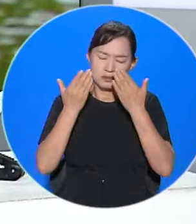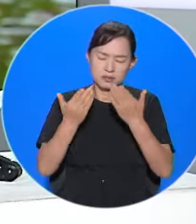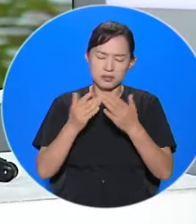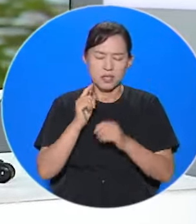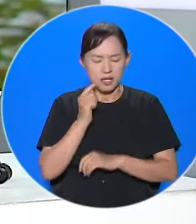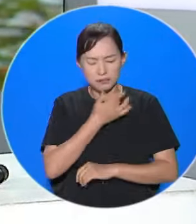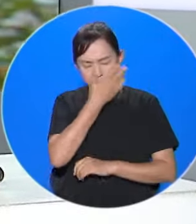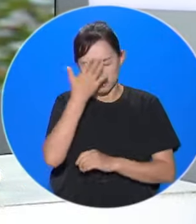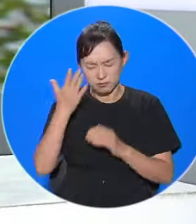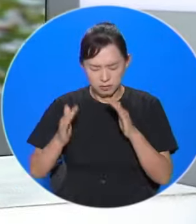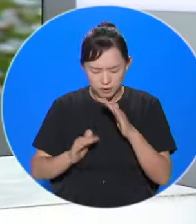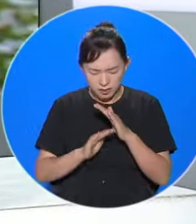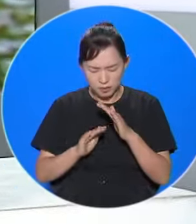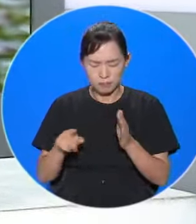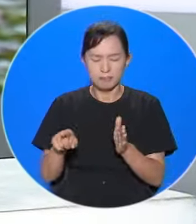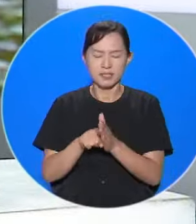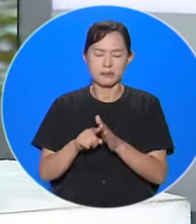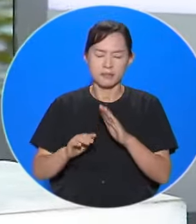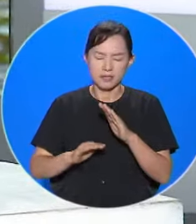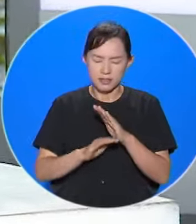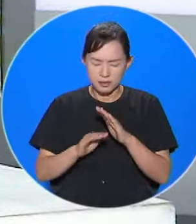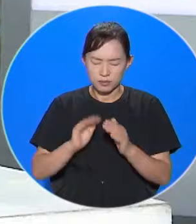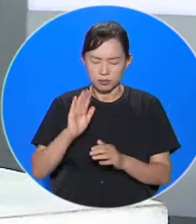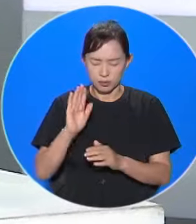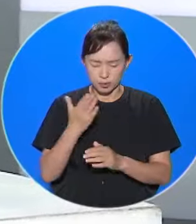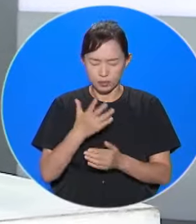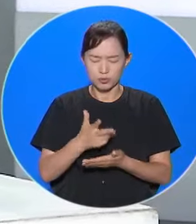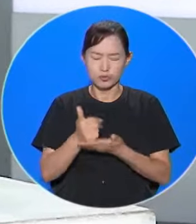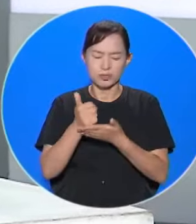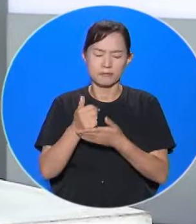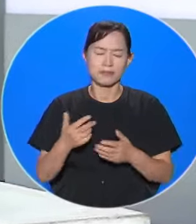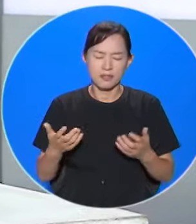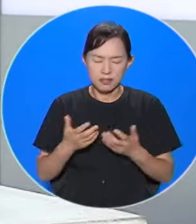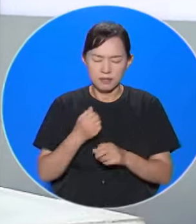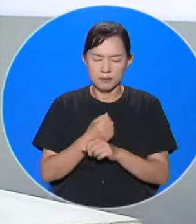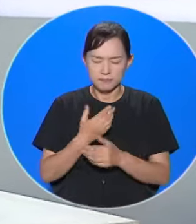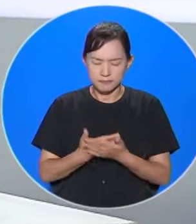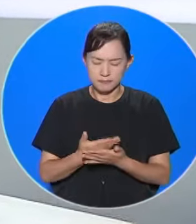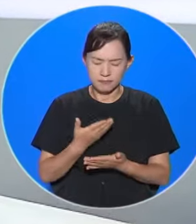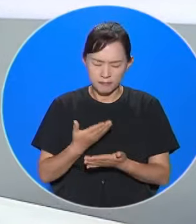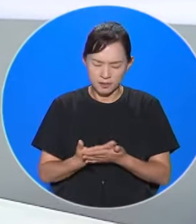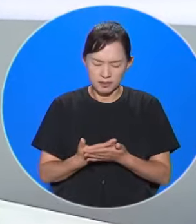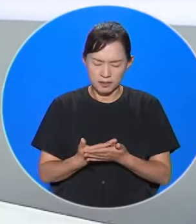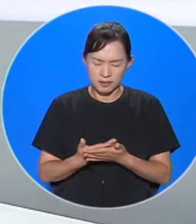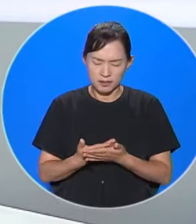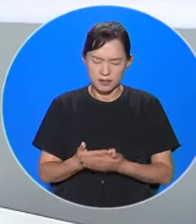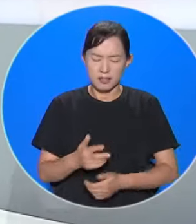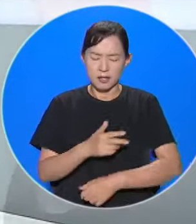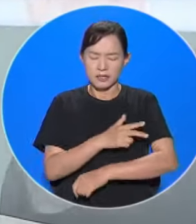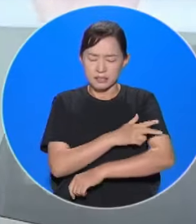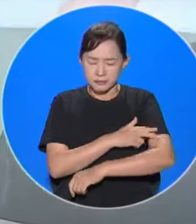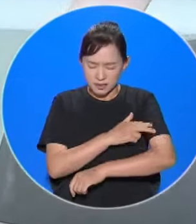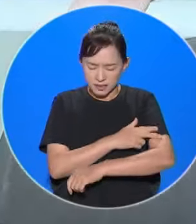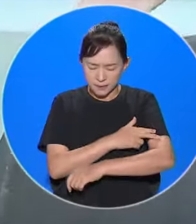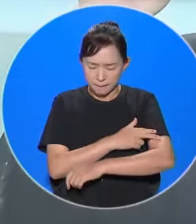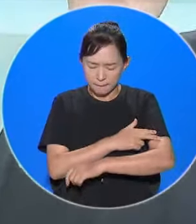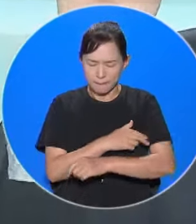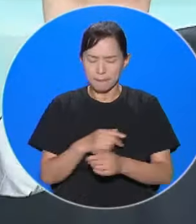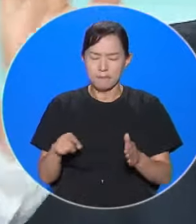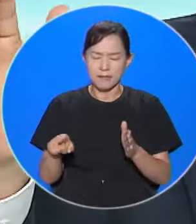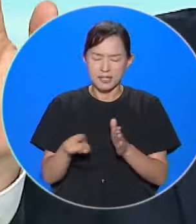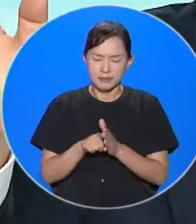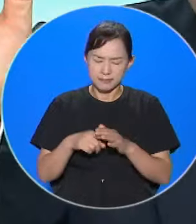그런 아름다운 가정 믿음의 가정 될 수 있도록 주님 역사하여 주시옵소서. 우리 박수진 집사님 하나님 그